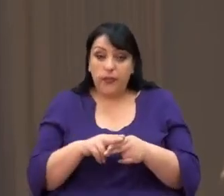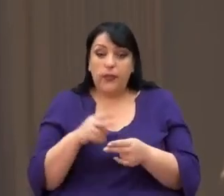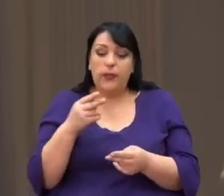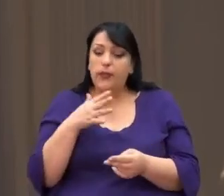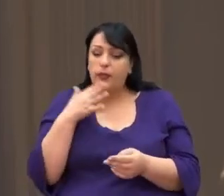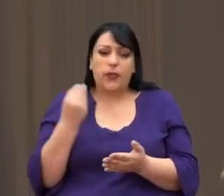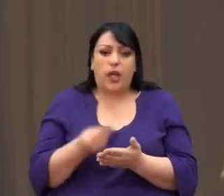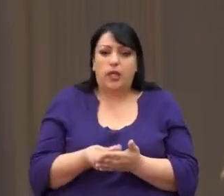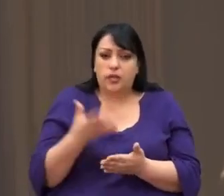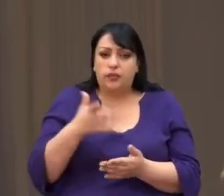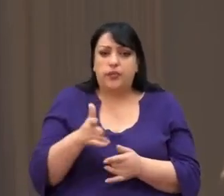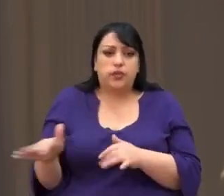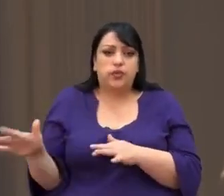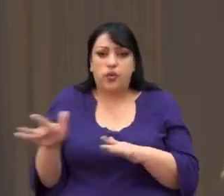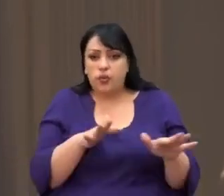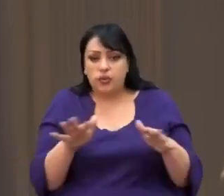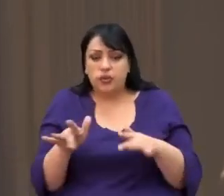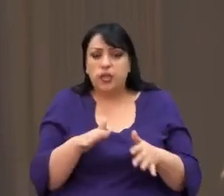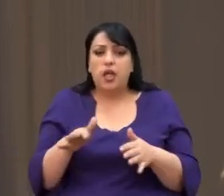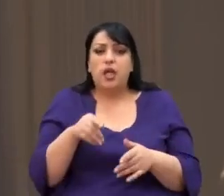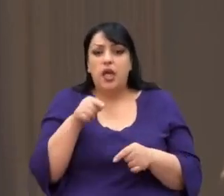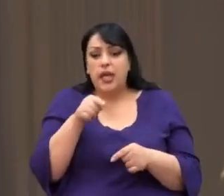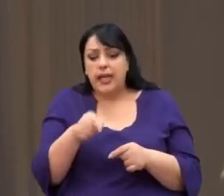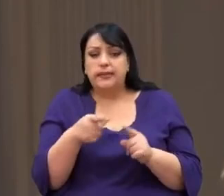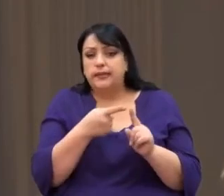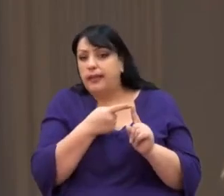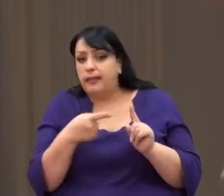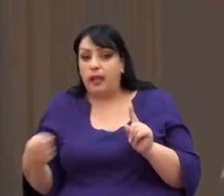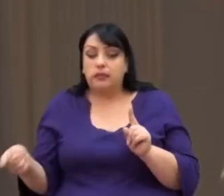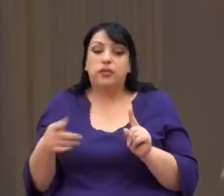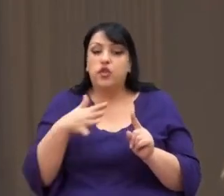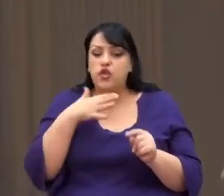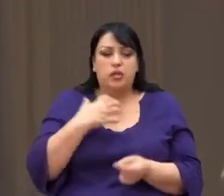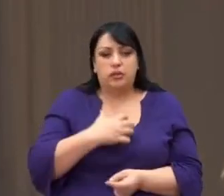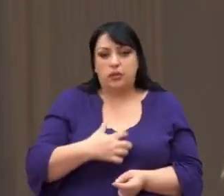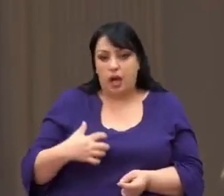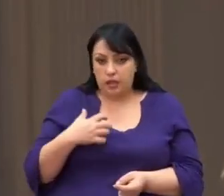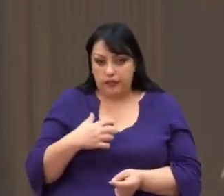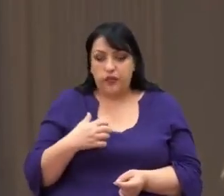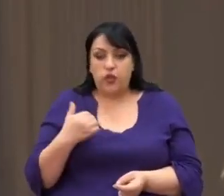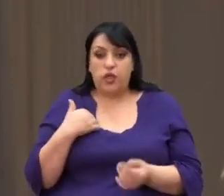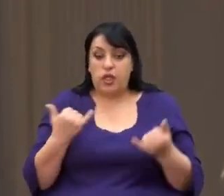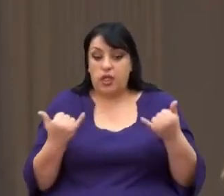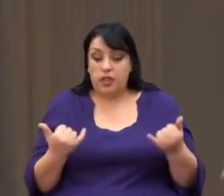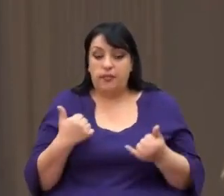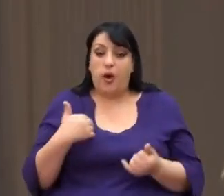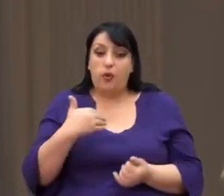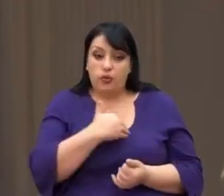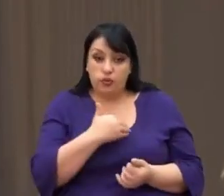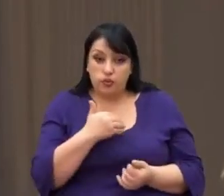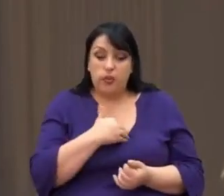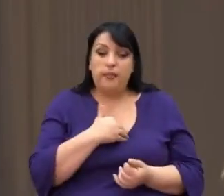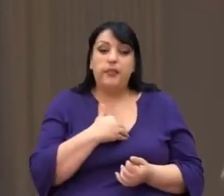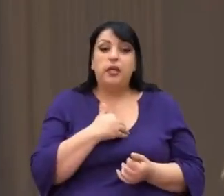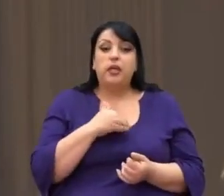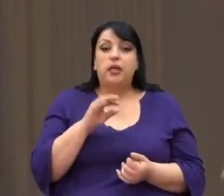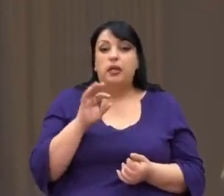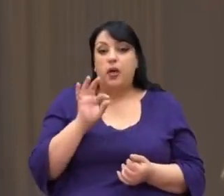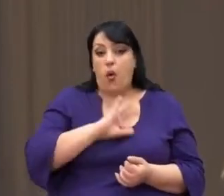այս գործողությունների, այս գործընթացի չափազանց կարևոր է։ Ես օգտվելով առիթից ուզում եմ նաև